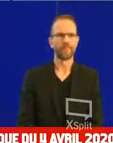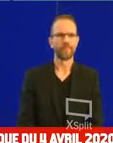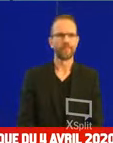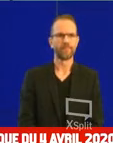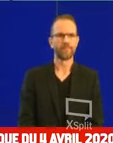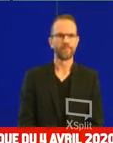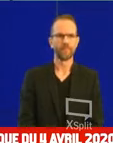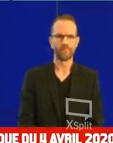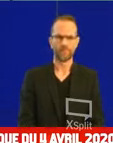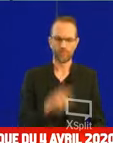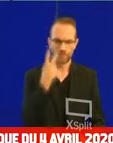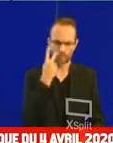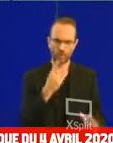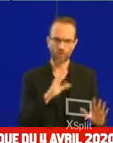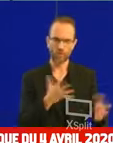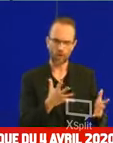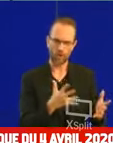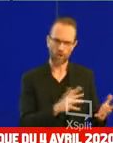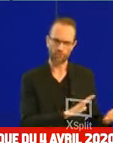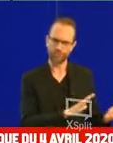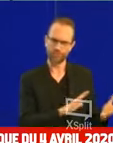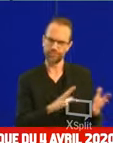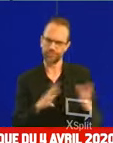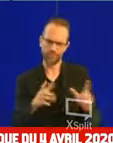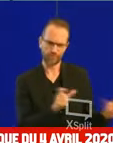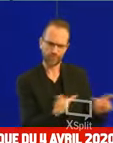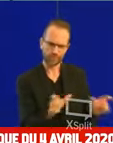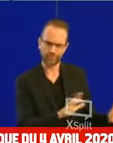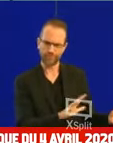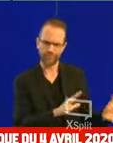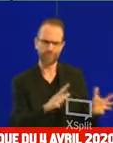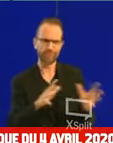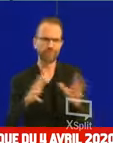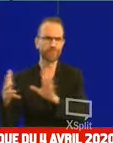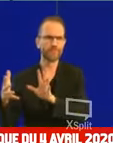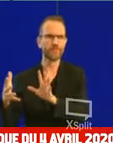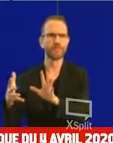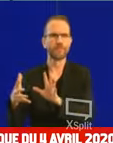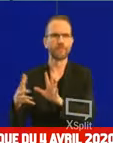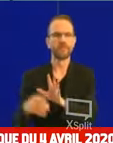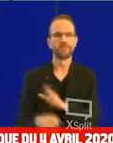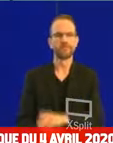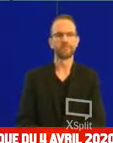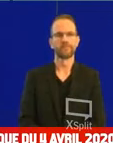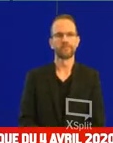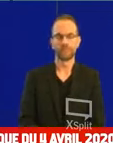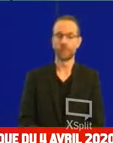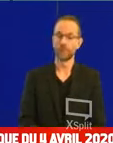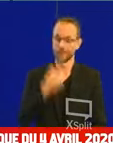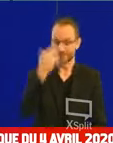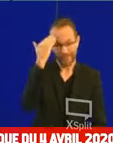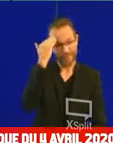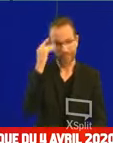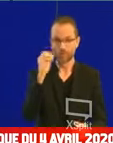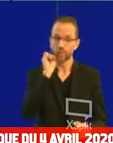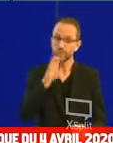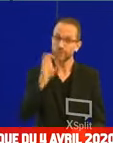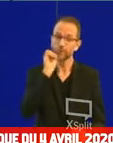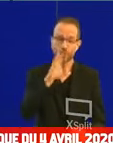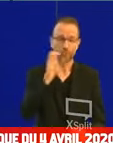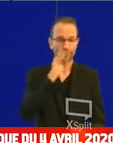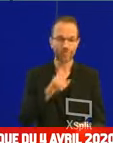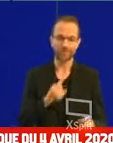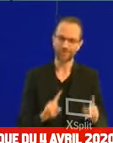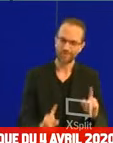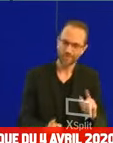épidémie vous savez que nous insistons beaucoup chaque jour vous un fear ont informé de du nombre de